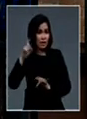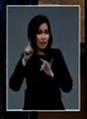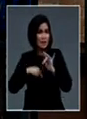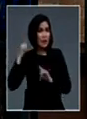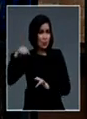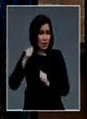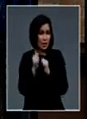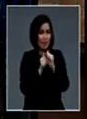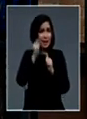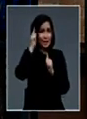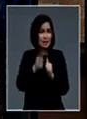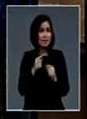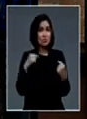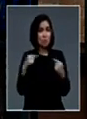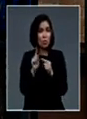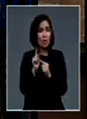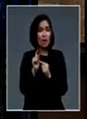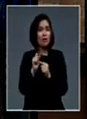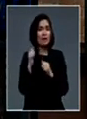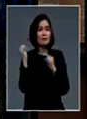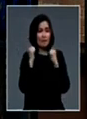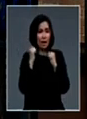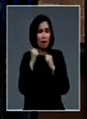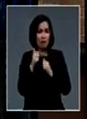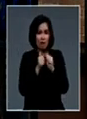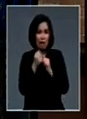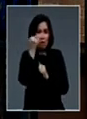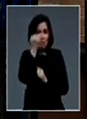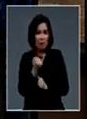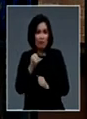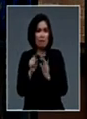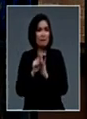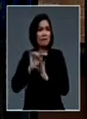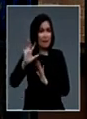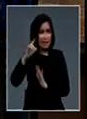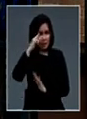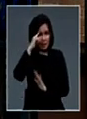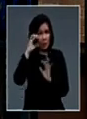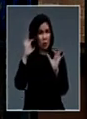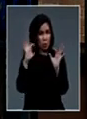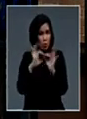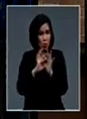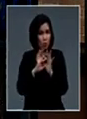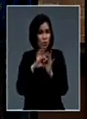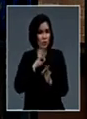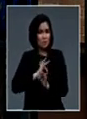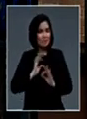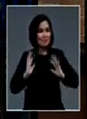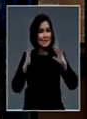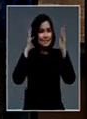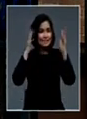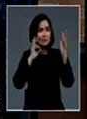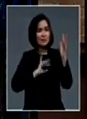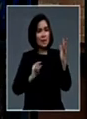ริงๆในโอลิมปิกฤดูหนาวเนี่ยแพ้5เกมรวดติดหลายคนก็เลยมีความเป็นห่วงว่าเอ๊ะแล้วความรู้สึกของพวกกองเชียร์ล่ะรู้สึกยังไงเพรา